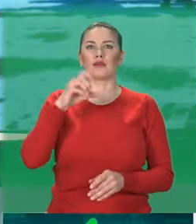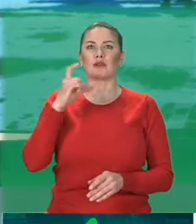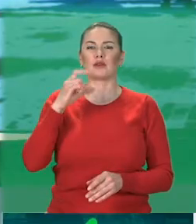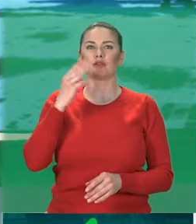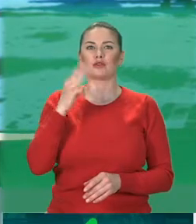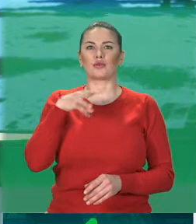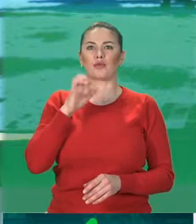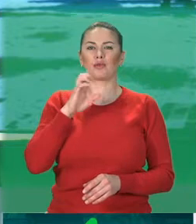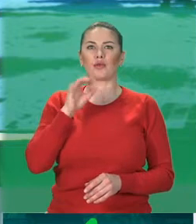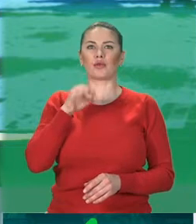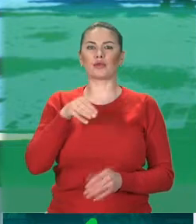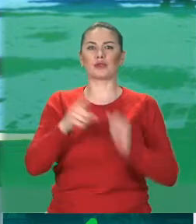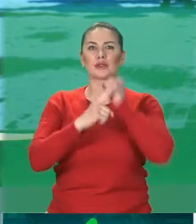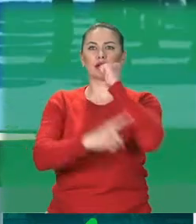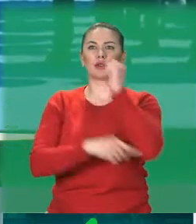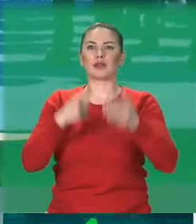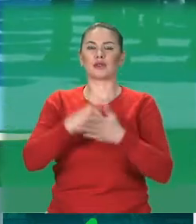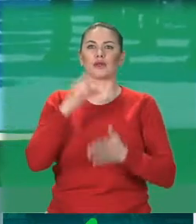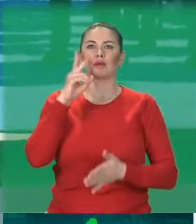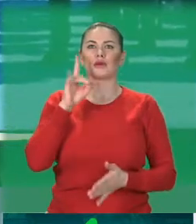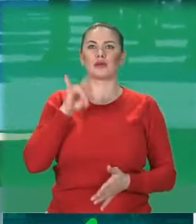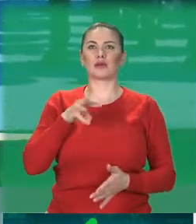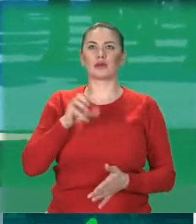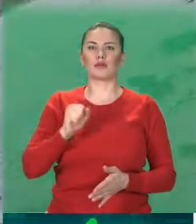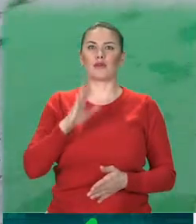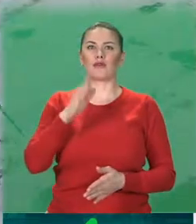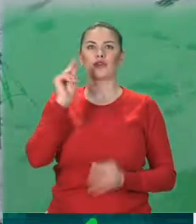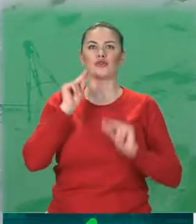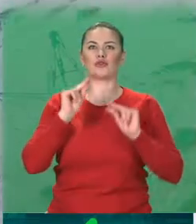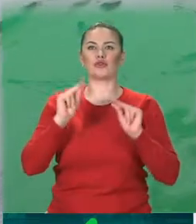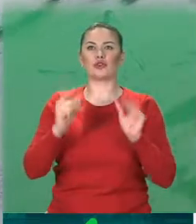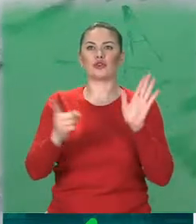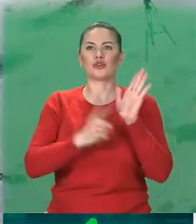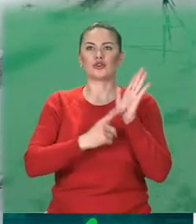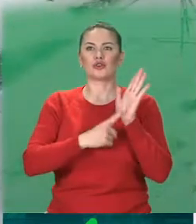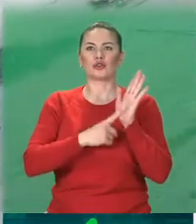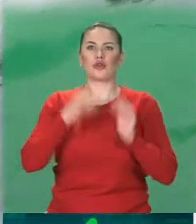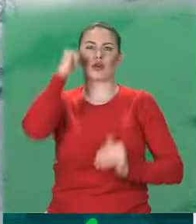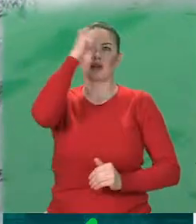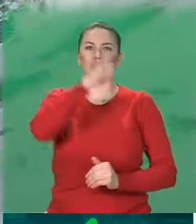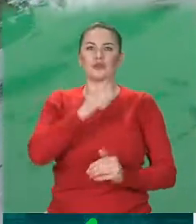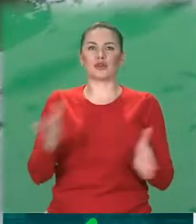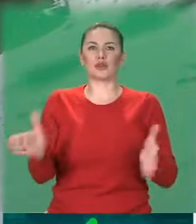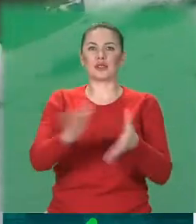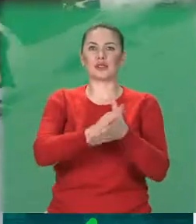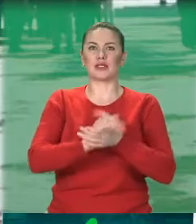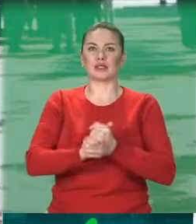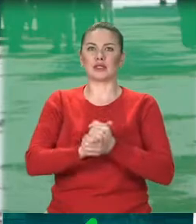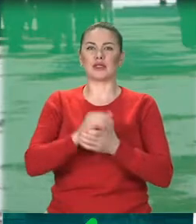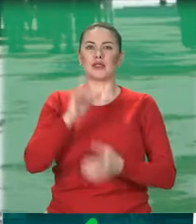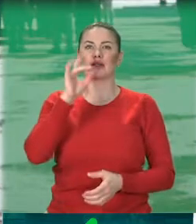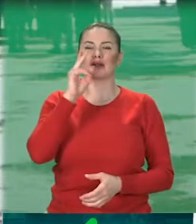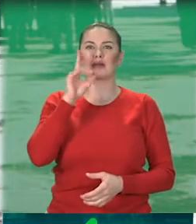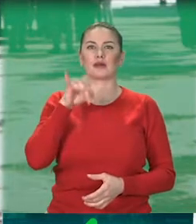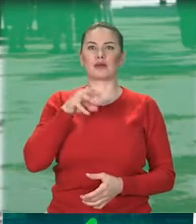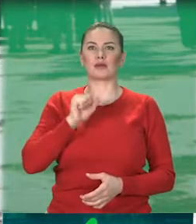Флешмоб от Сахалина до Крыма состоялся на площади Победы областной столицы. В честь 6-й годовщины присоединения республики к России студенты нескольких